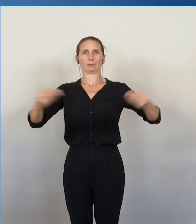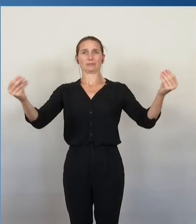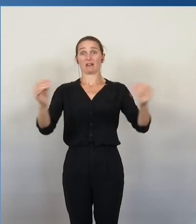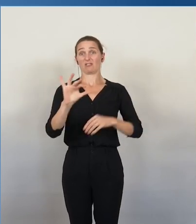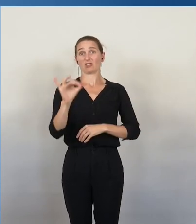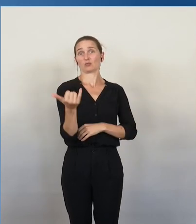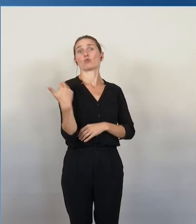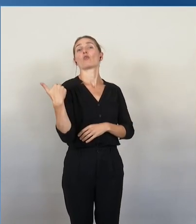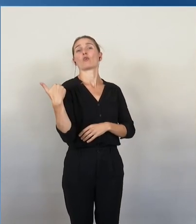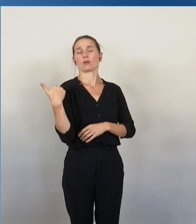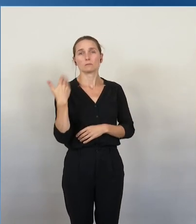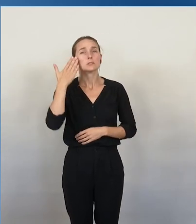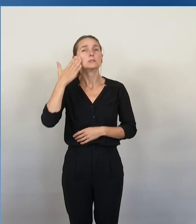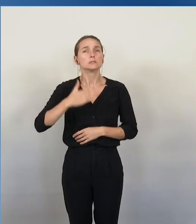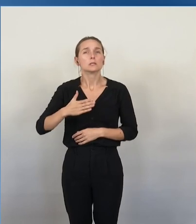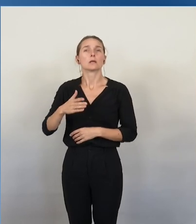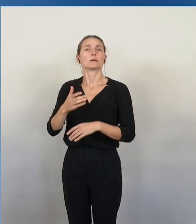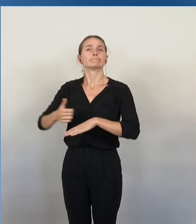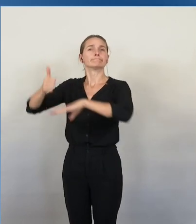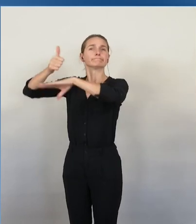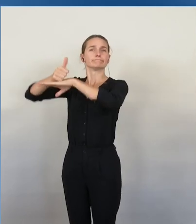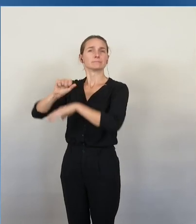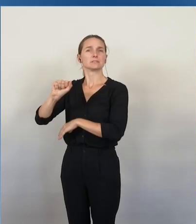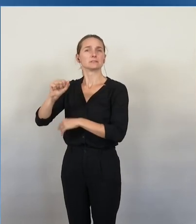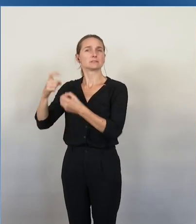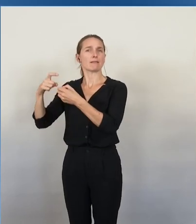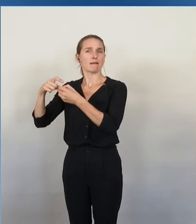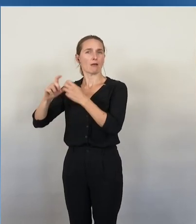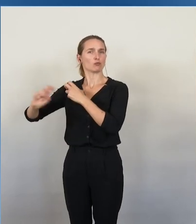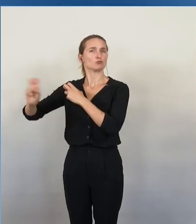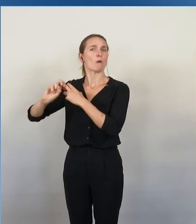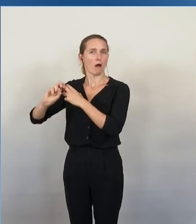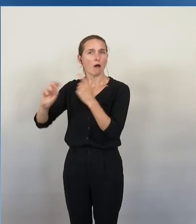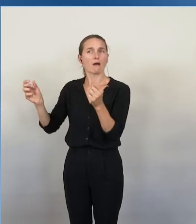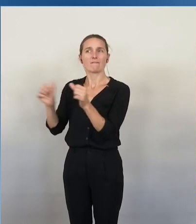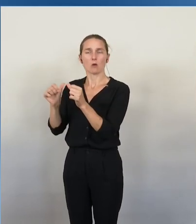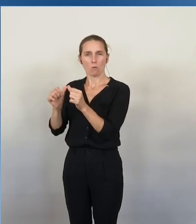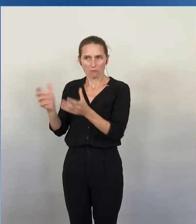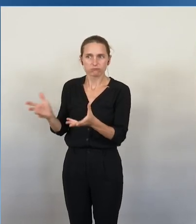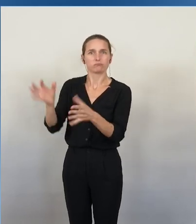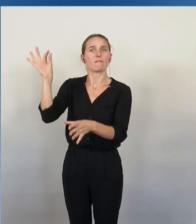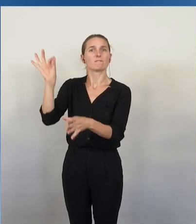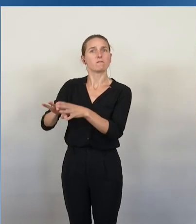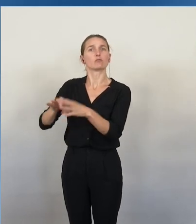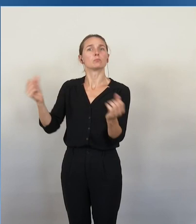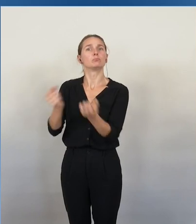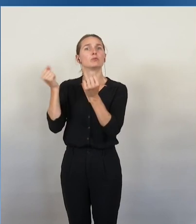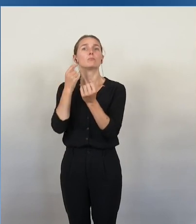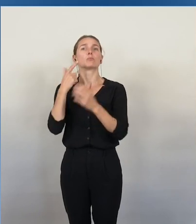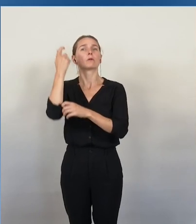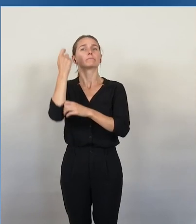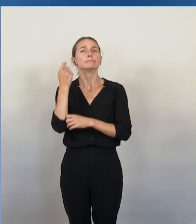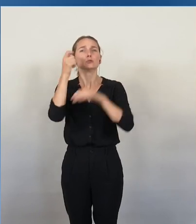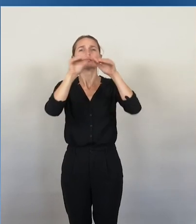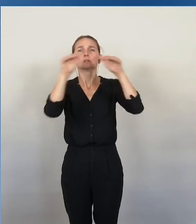monongaburu alors président du SMAG avait fait voter la réapparition de la publicité sur tous les abri de bus et que donc nous en avons